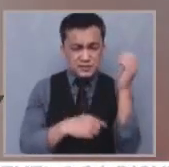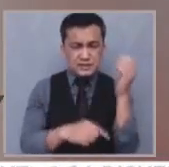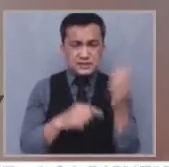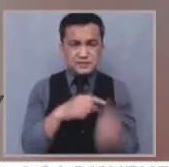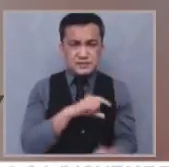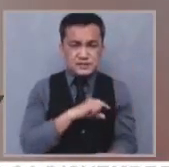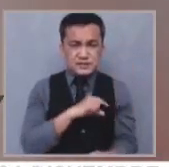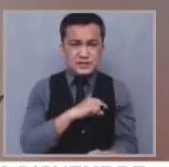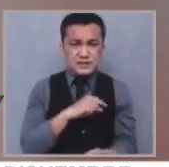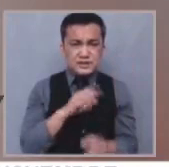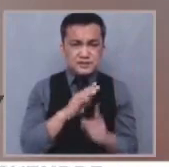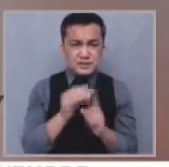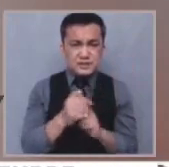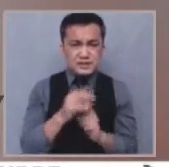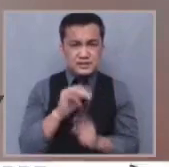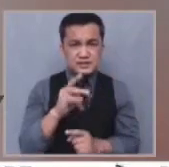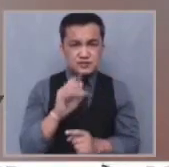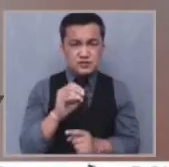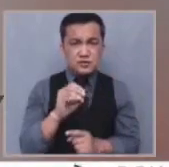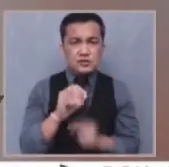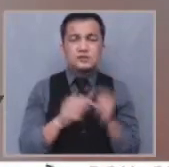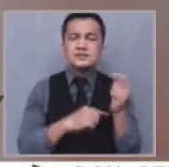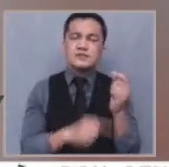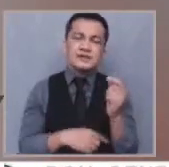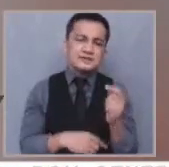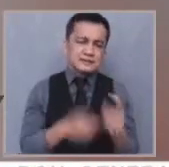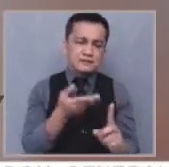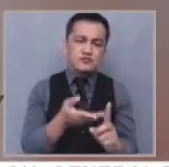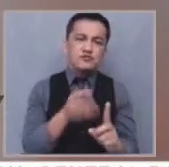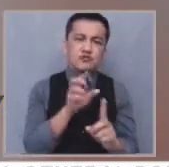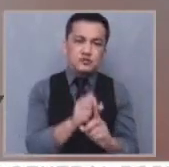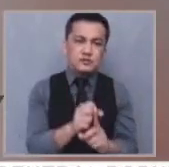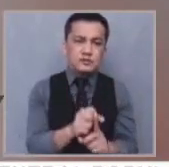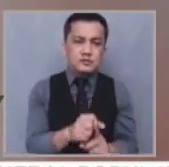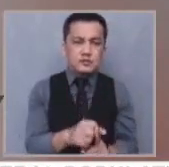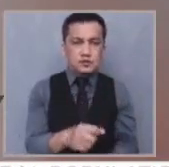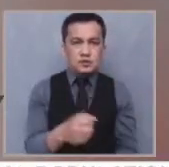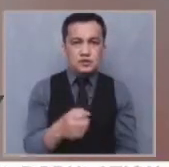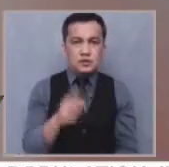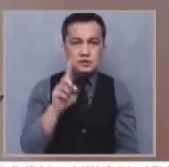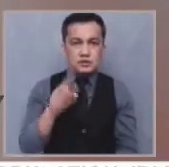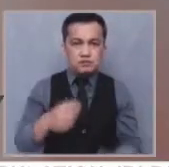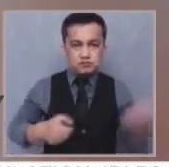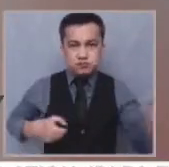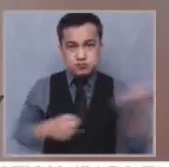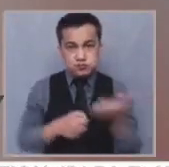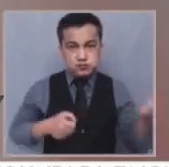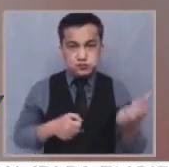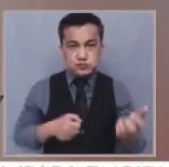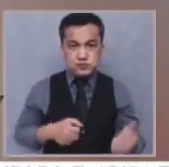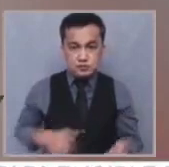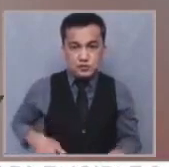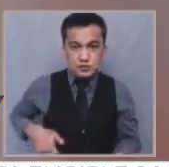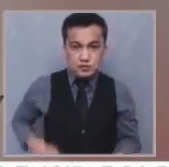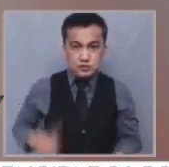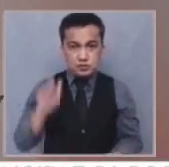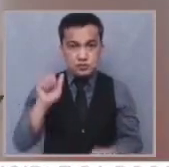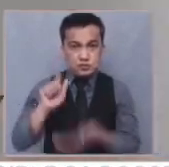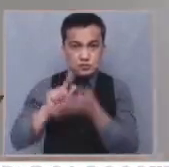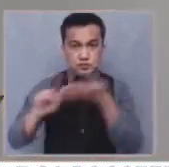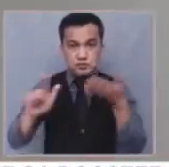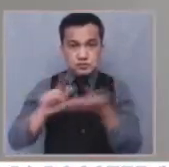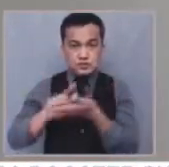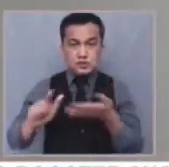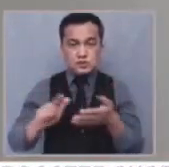San Narciso, Zambales. Nakumpiska dito ang isang 12-gauge shotgun, isang caliber 38 na revolver at iba't ibang klase ng